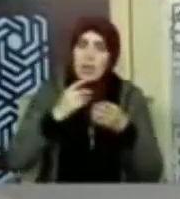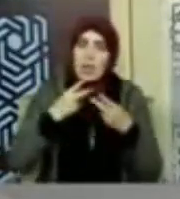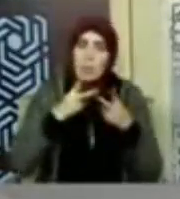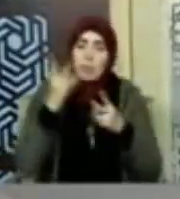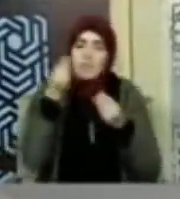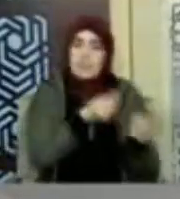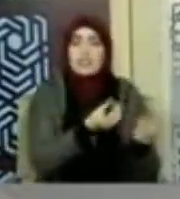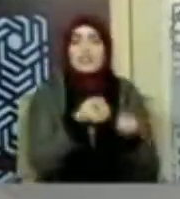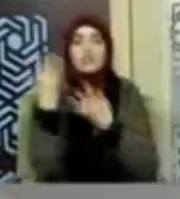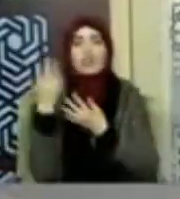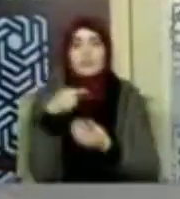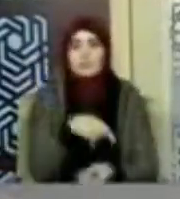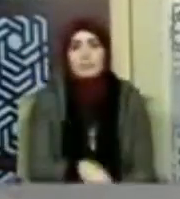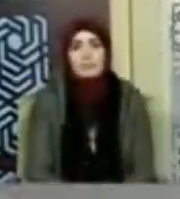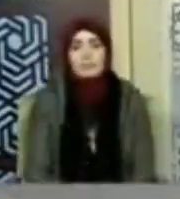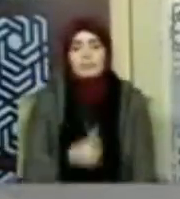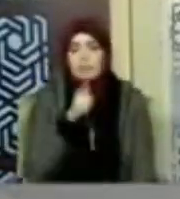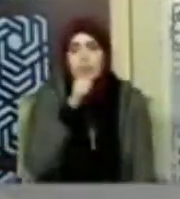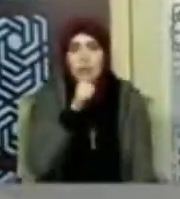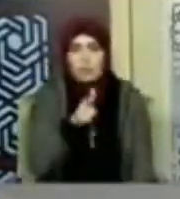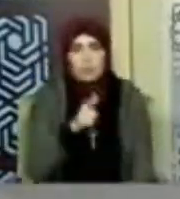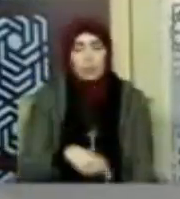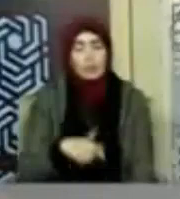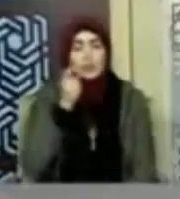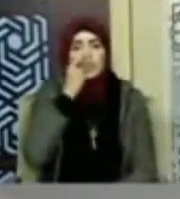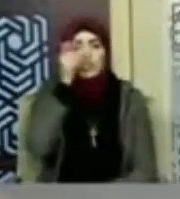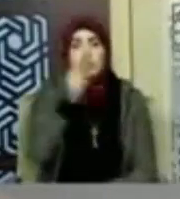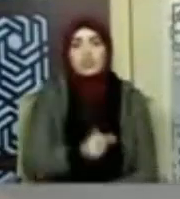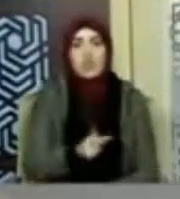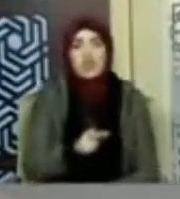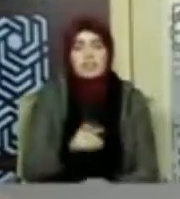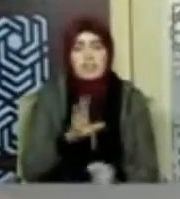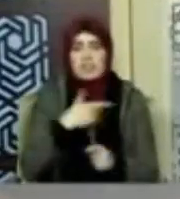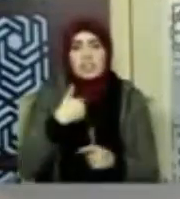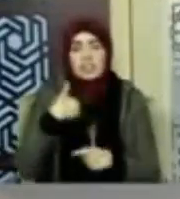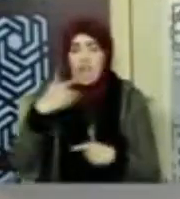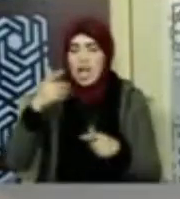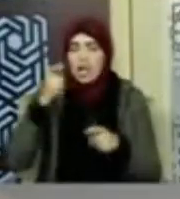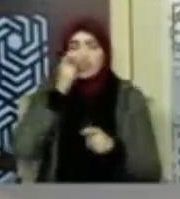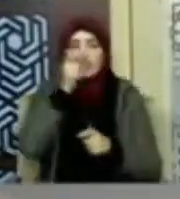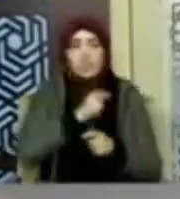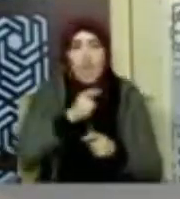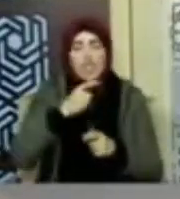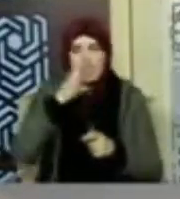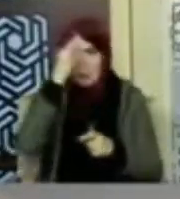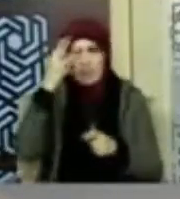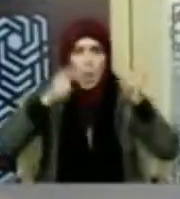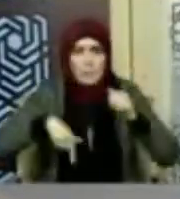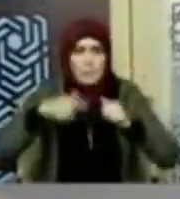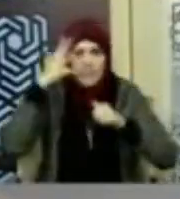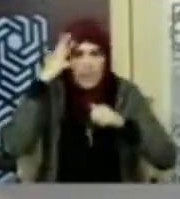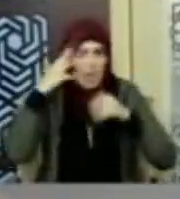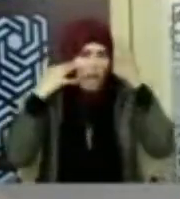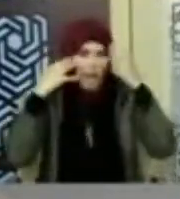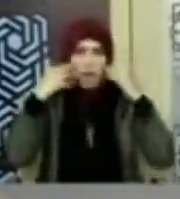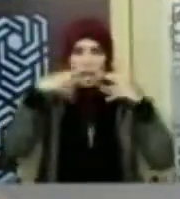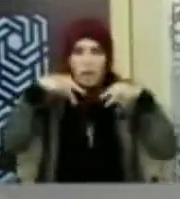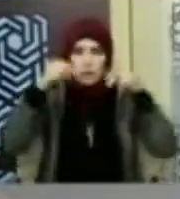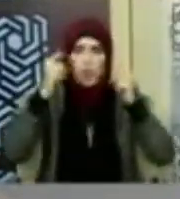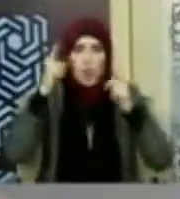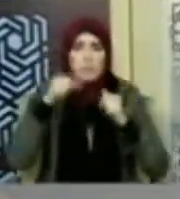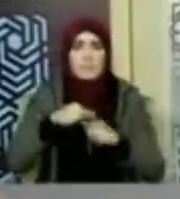وسلم رب أشعث أغبر، لا يعرفه أحد، رب أشعث أغبر